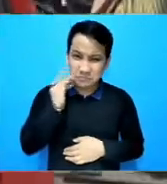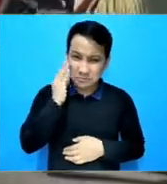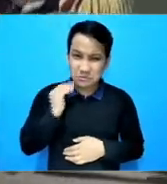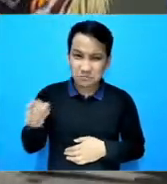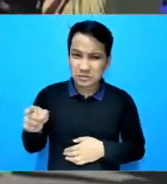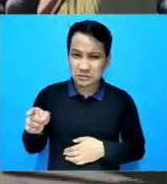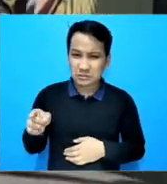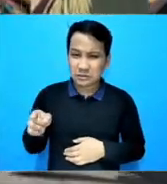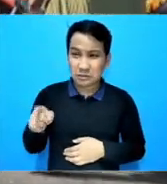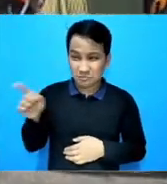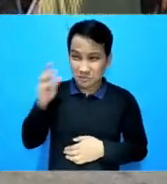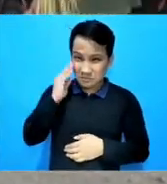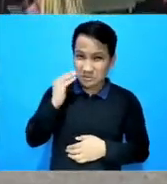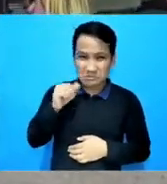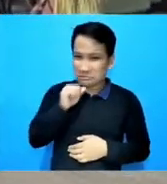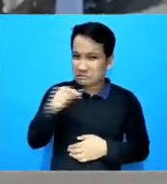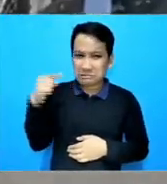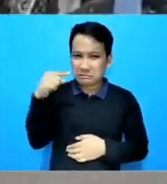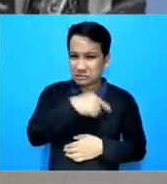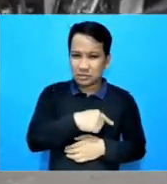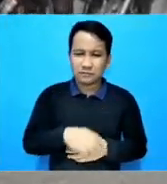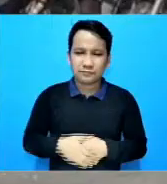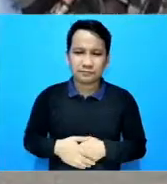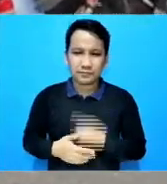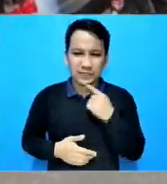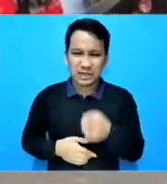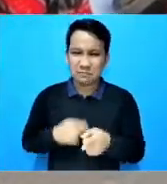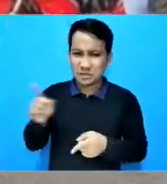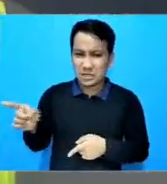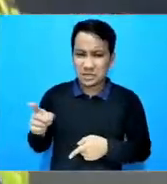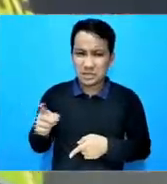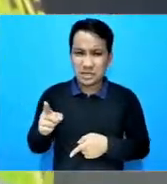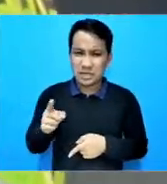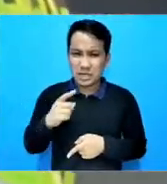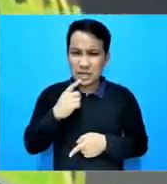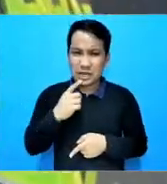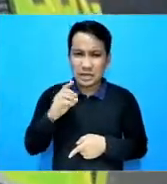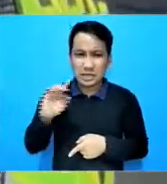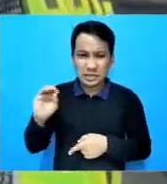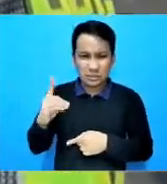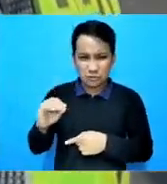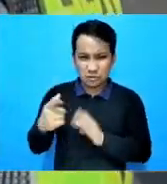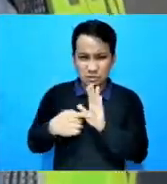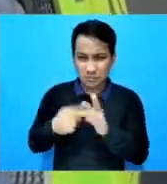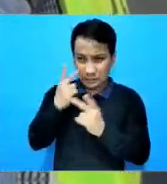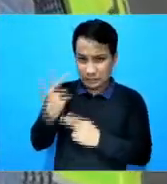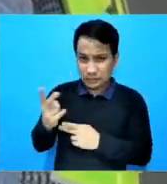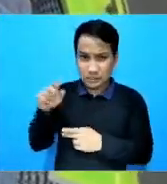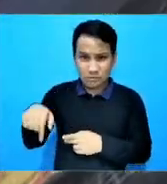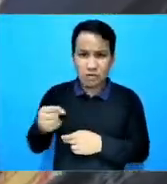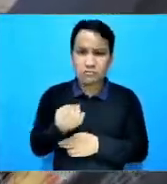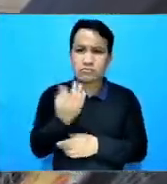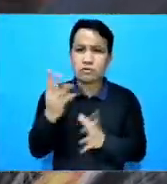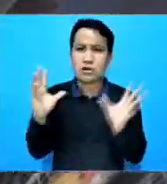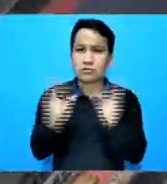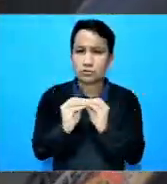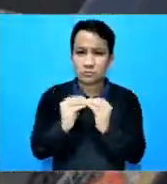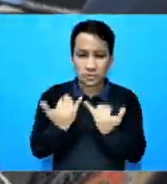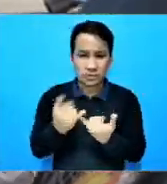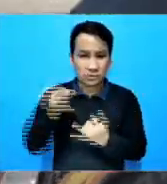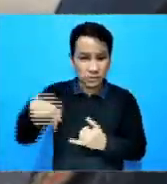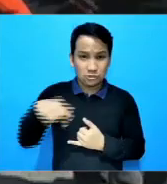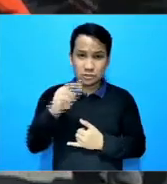lie. Sa taya naman ng DOH, makikita ang epekto ng pagpapatupad ng ECQ sa bilang ng kaso ng COVID-19 sa